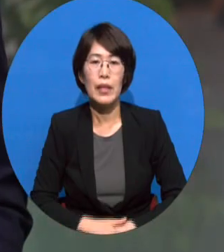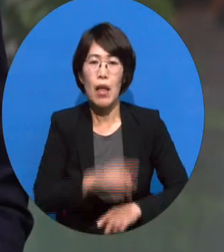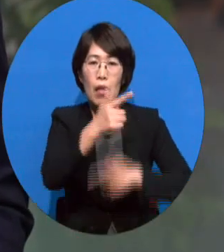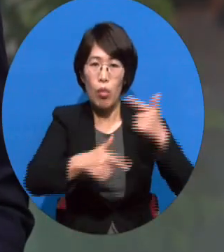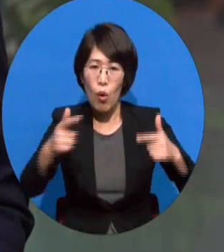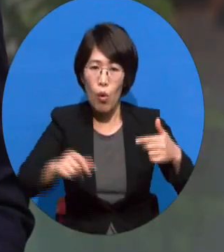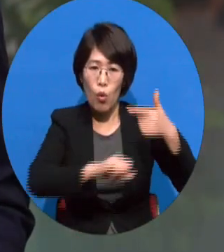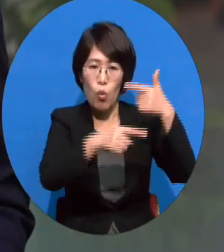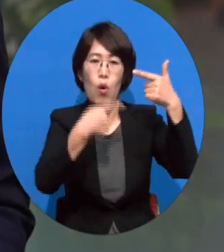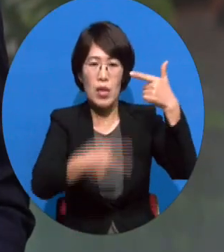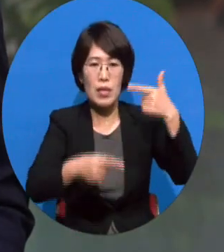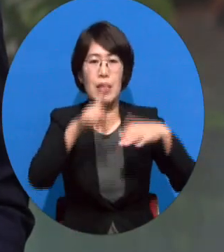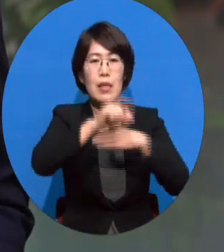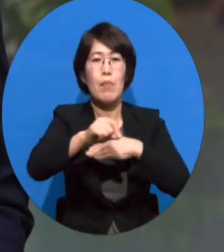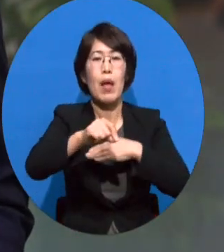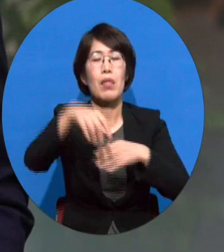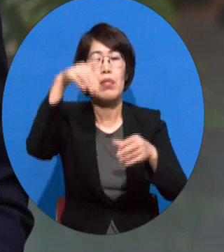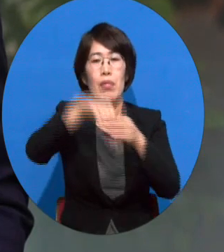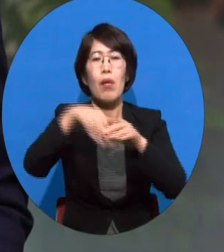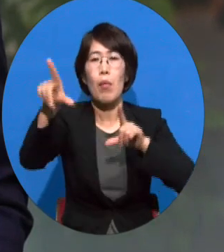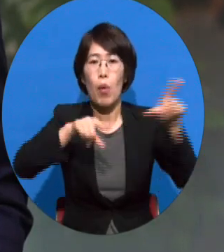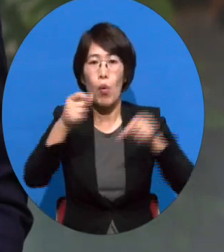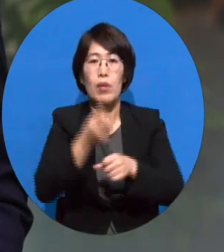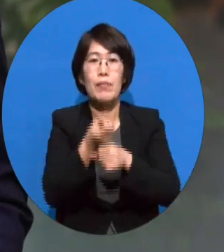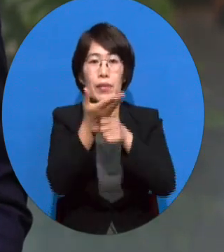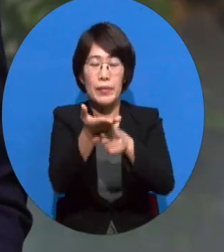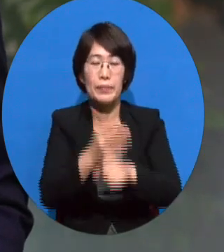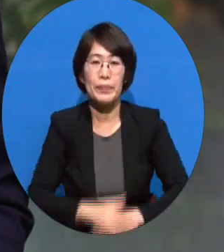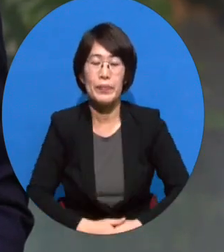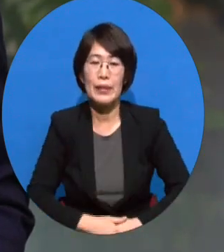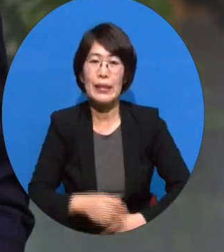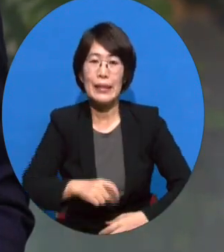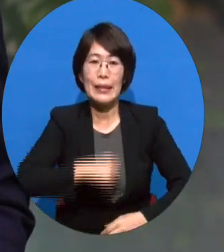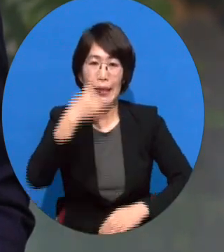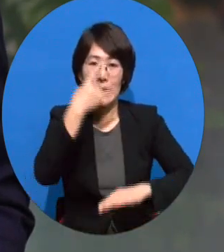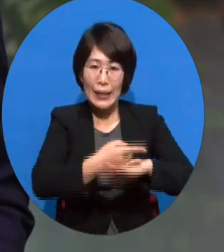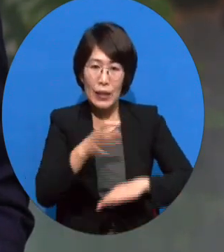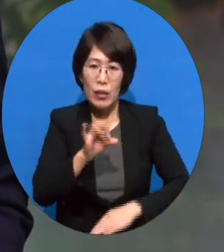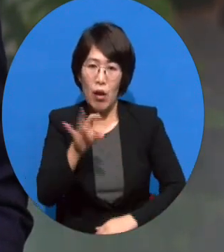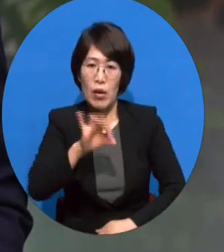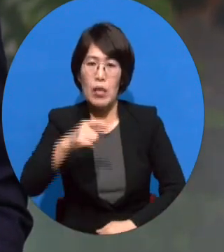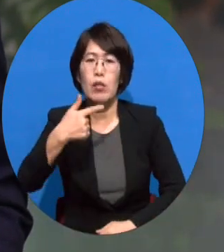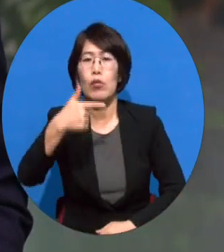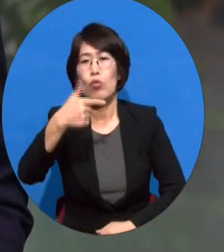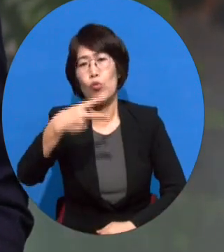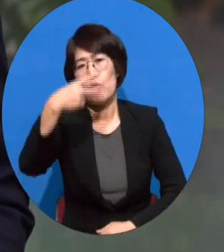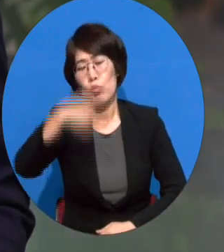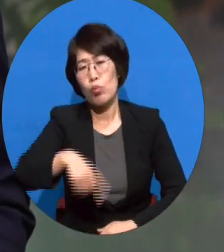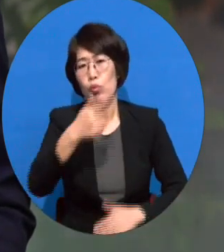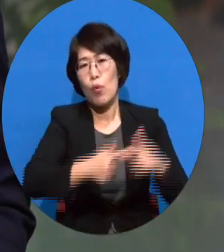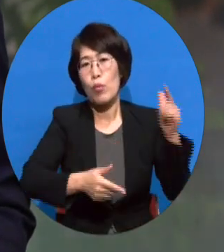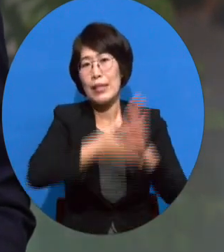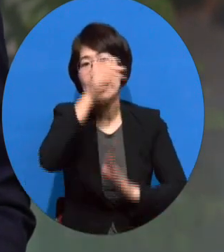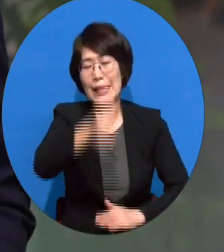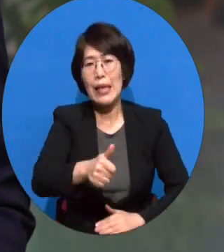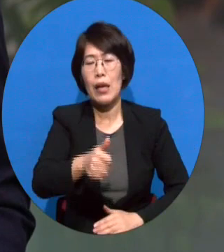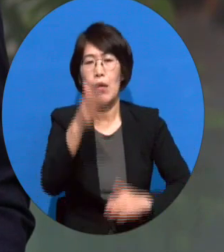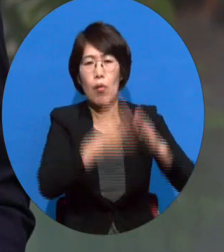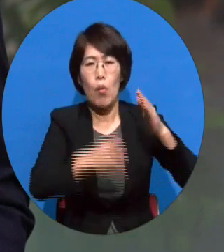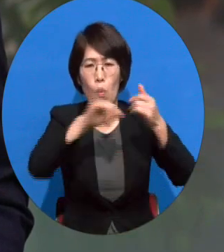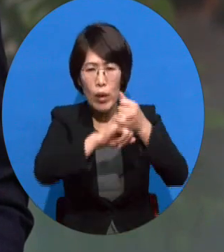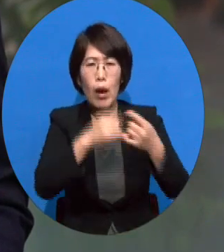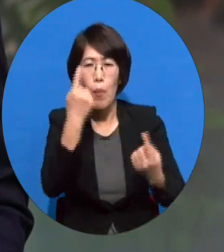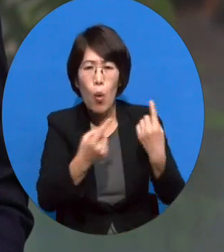다양한 6.1 지방선거 소식을 전해드리는 순서입니다. 정의당 여인도 목포시장 후보가 공약보다 먼저 최우선